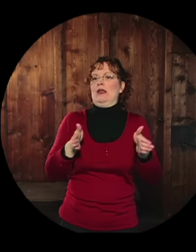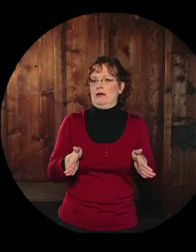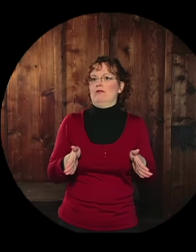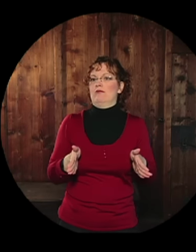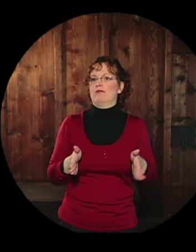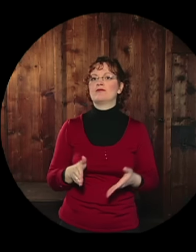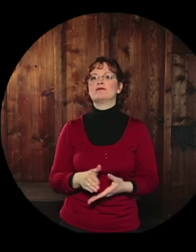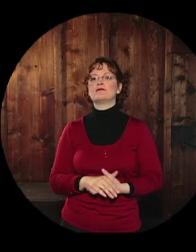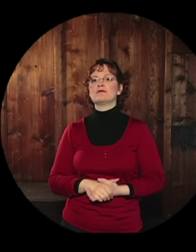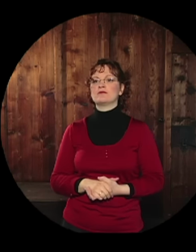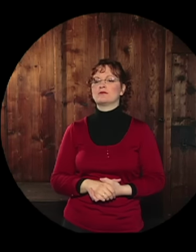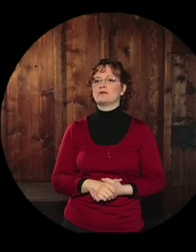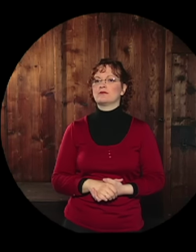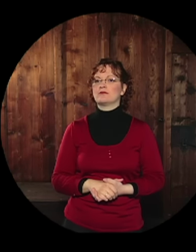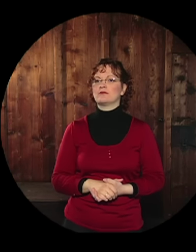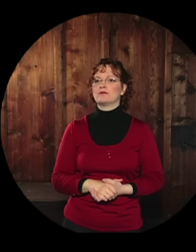d'une base carré.